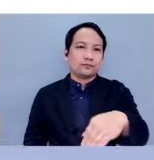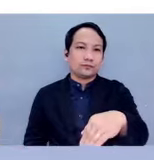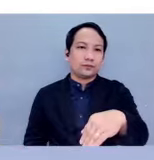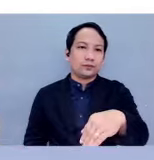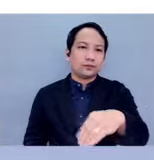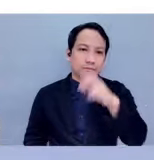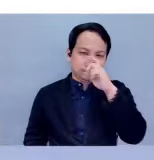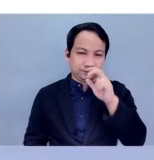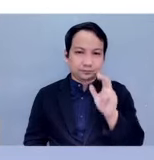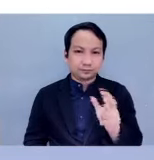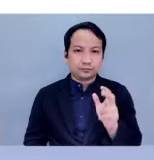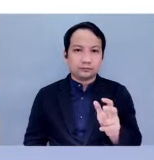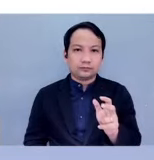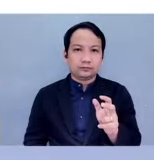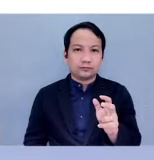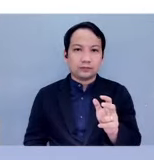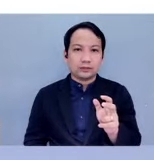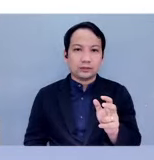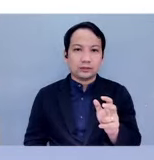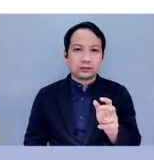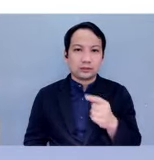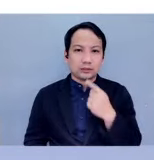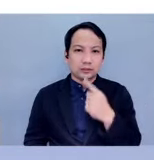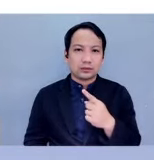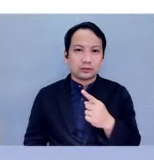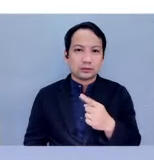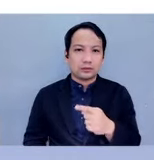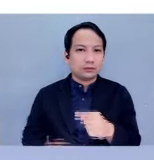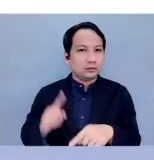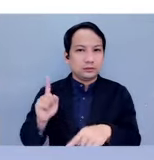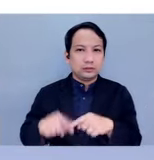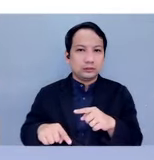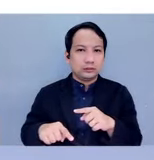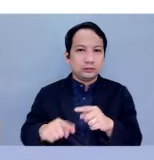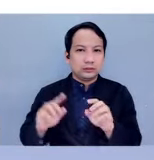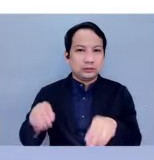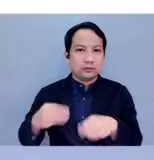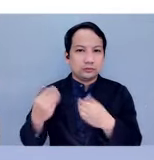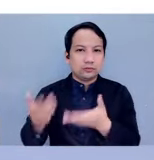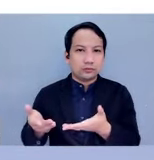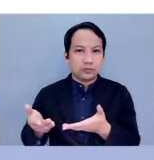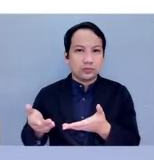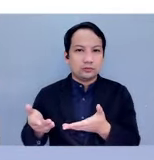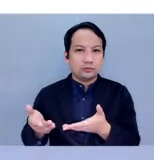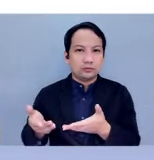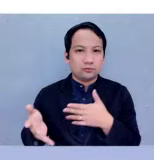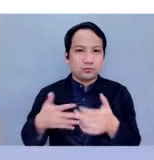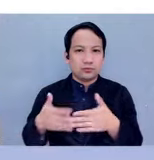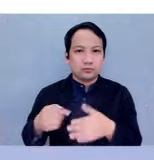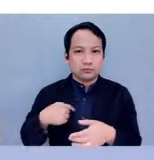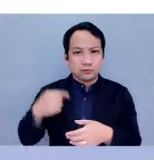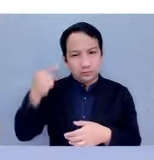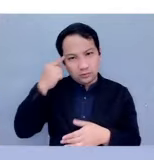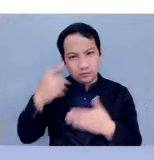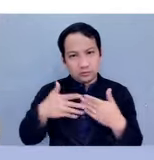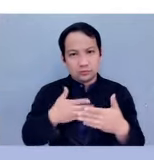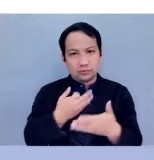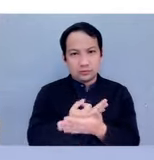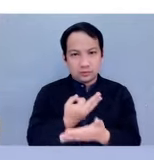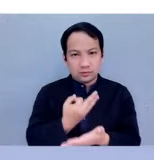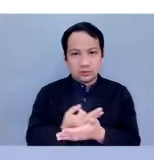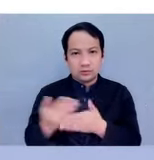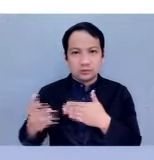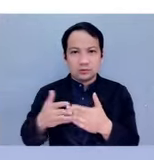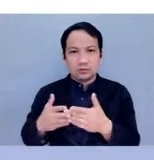Kasi yung naging isa sa mga mantra ko sa buhay, you cannot give what you do not have. Oh. Okay, so yun yung lagi kong mindset. Whether it be finances, whether it be